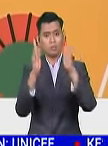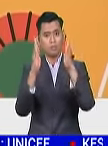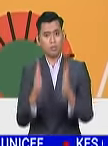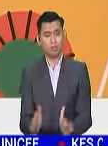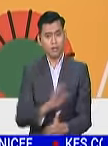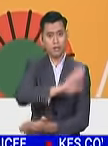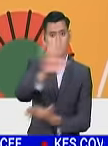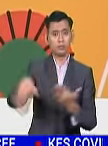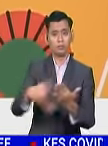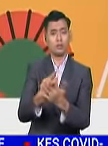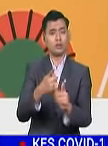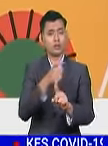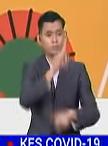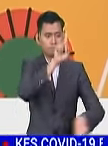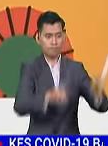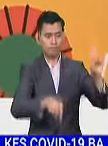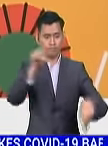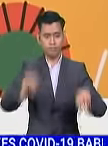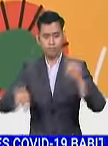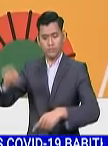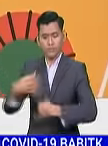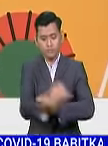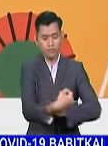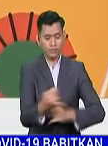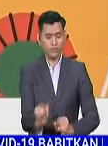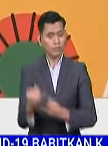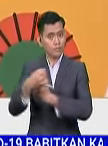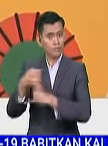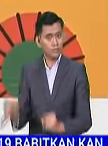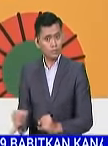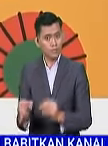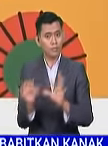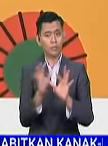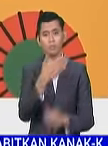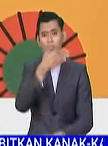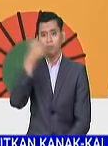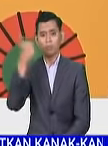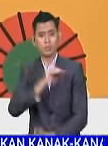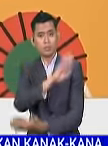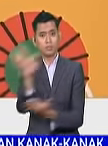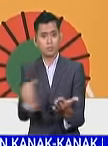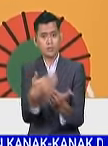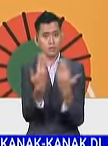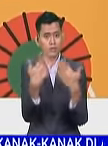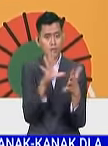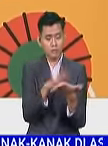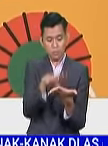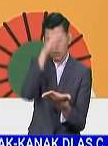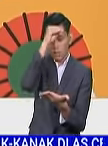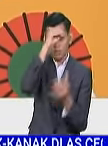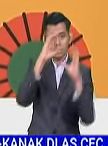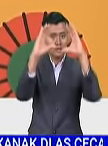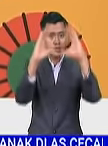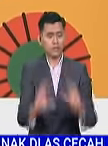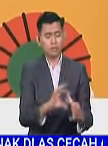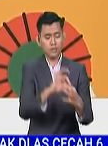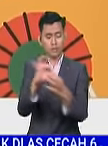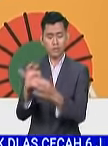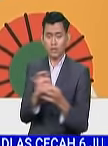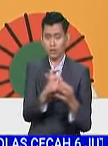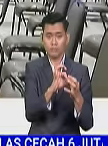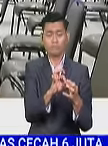dari berlainan-lainan jabatan. Yang paling baik ialah semua telah belajar bekerjasama, ya, tidak